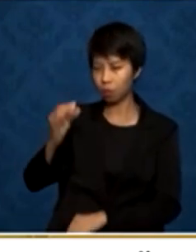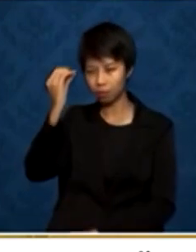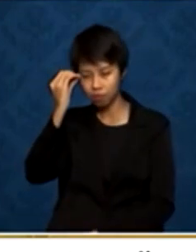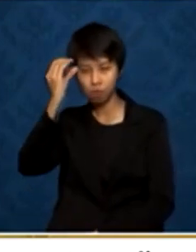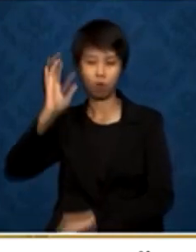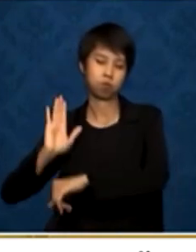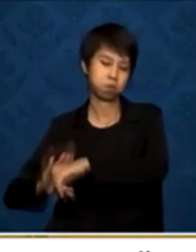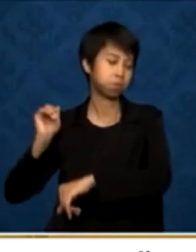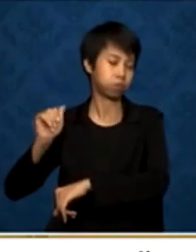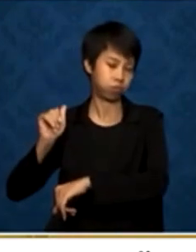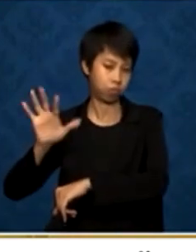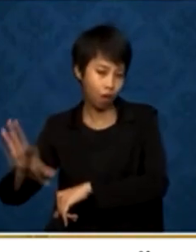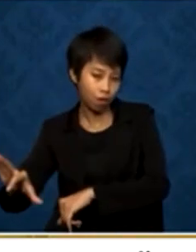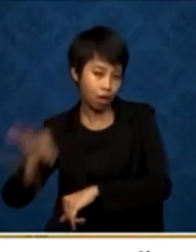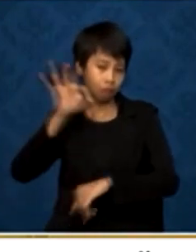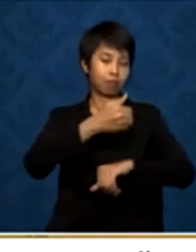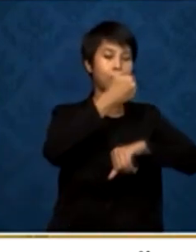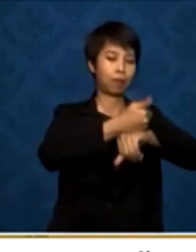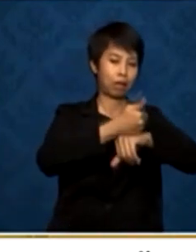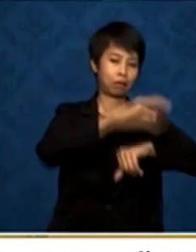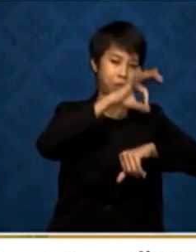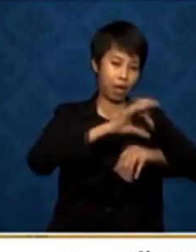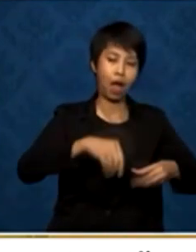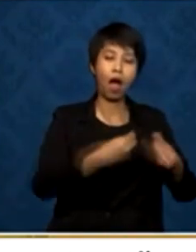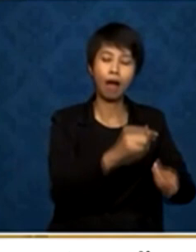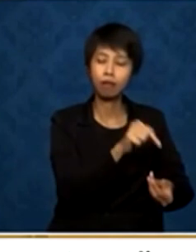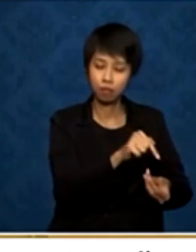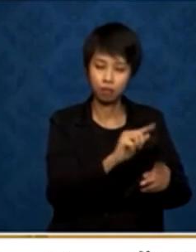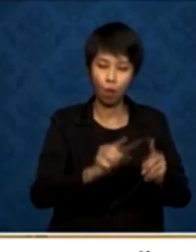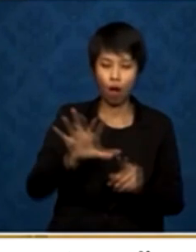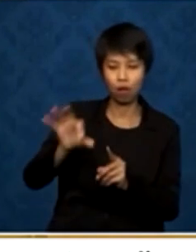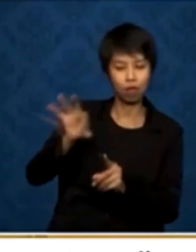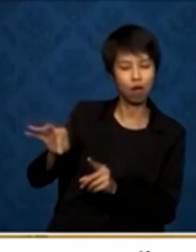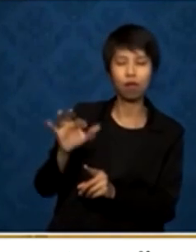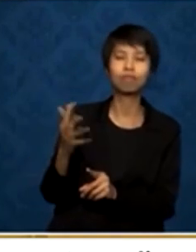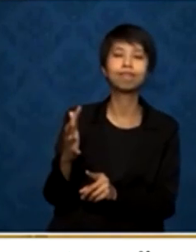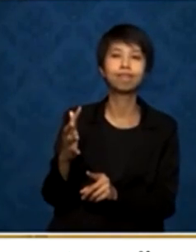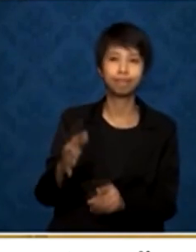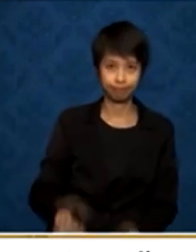สามารถที่เหมาะสมในการเข้ามาบริหารกระทรวงต่าง